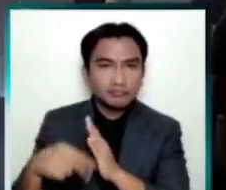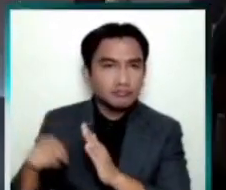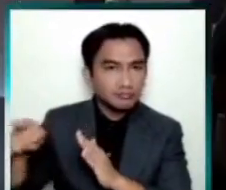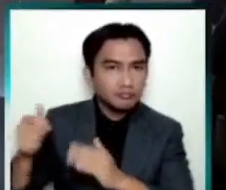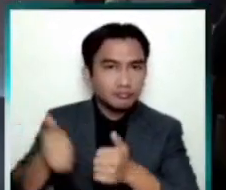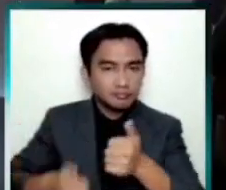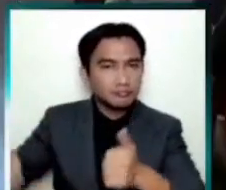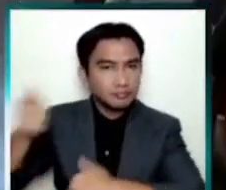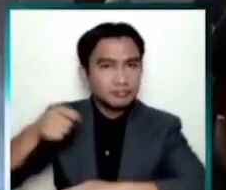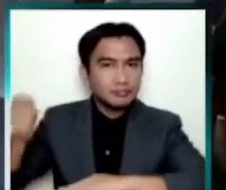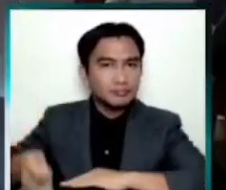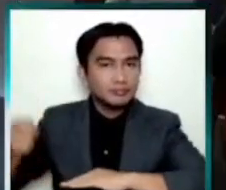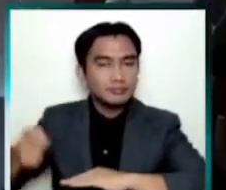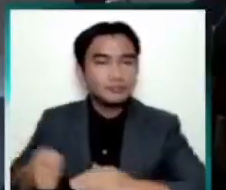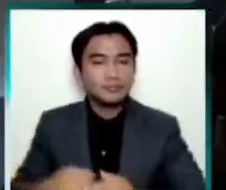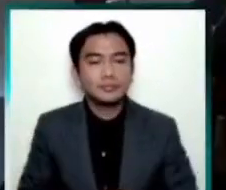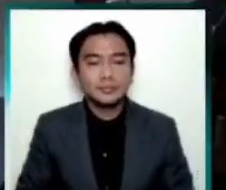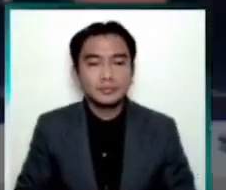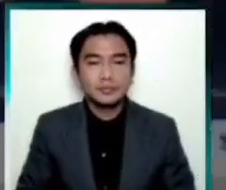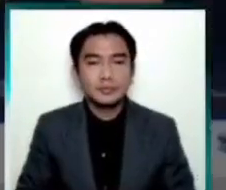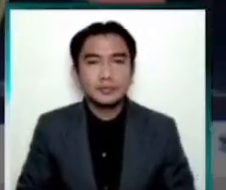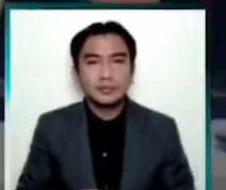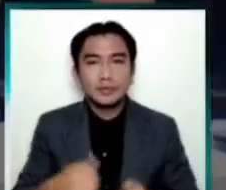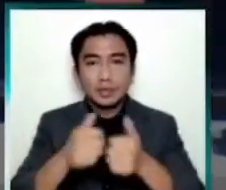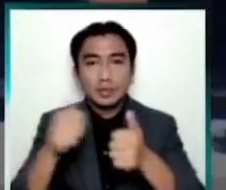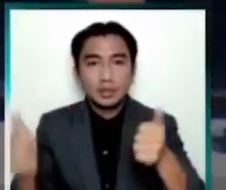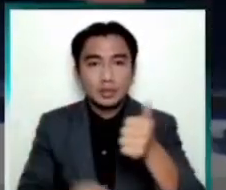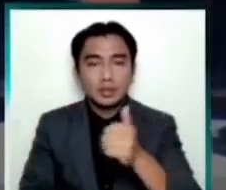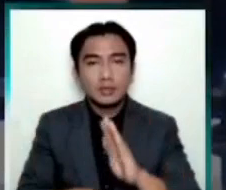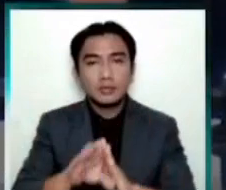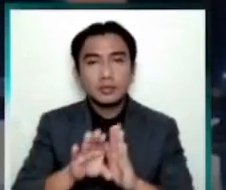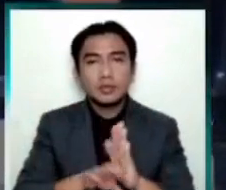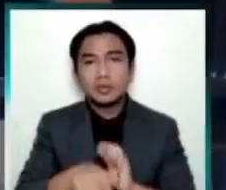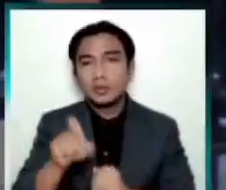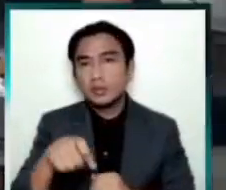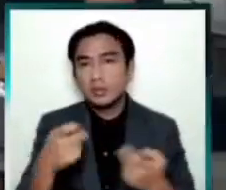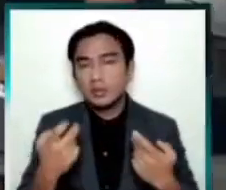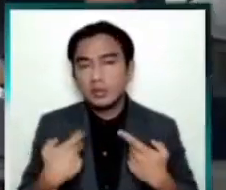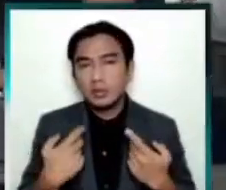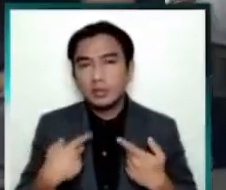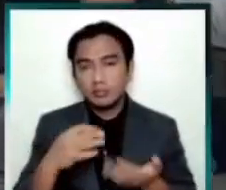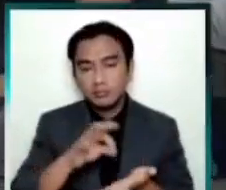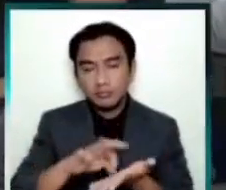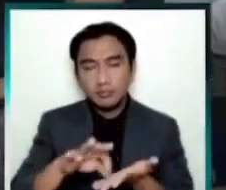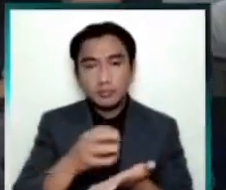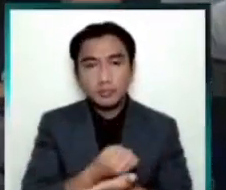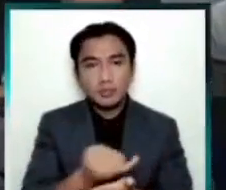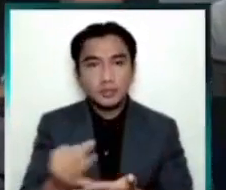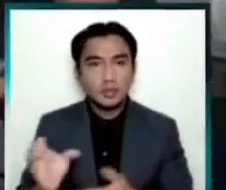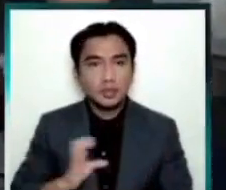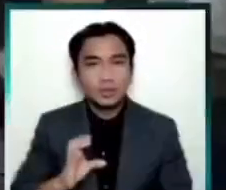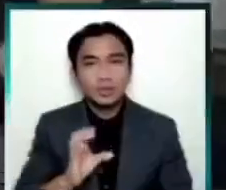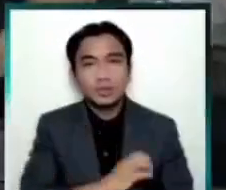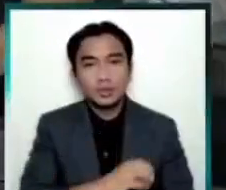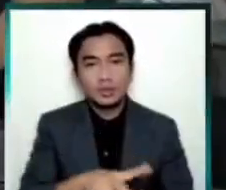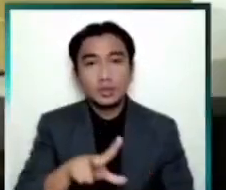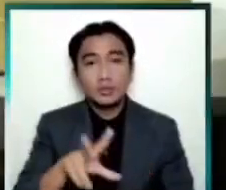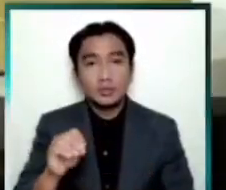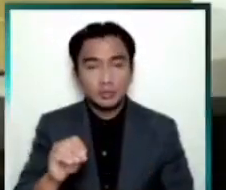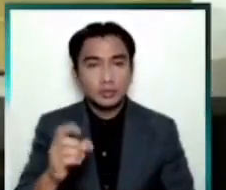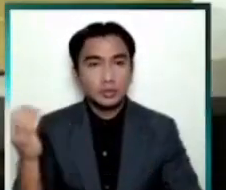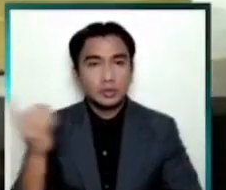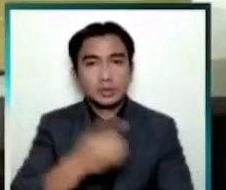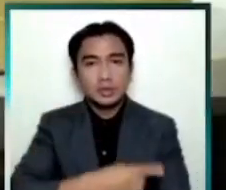land. Sa ilalim ng saligang batas, dapat magsagawa ng canvassing ang Kongreso sa loob ng 30 araw mula sa araw ng eleksyon